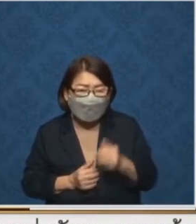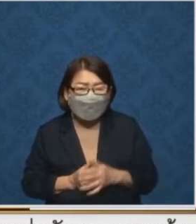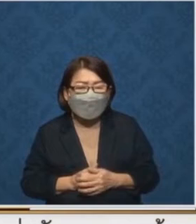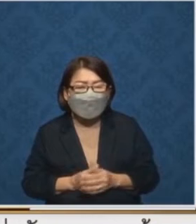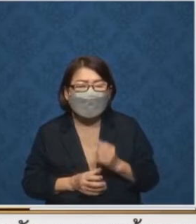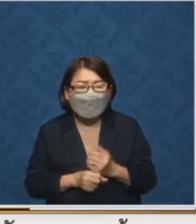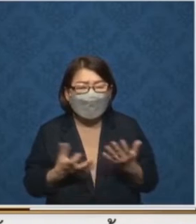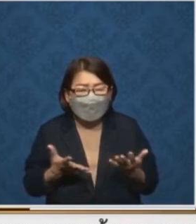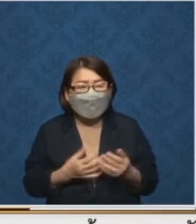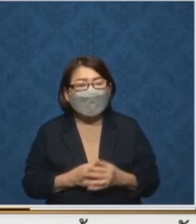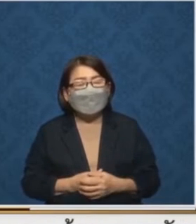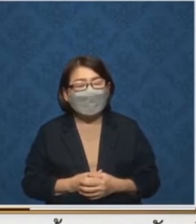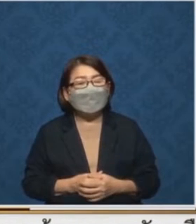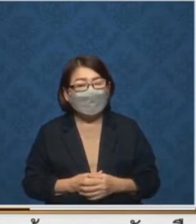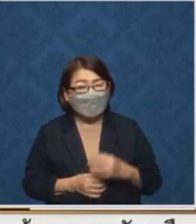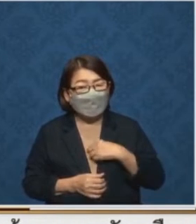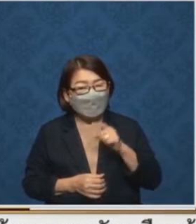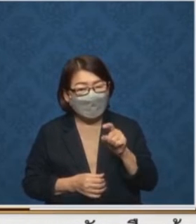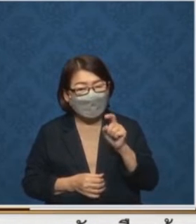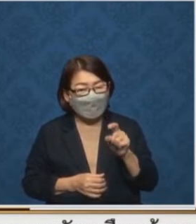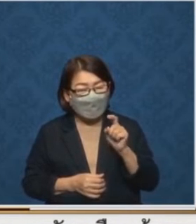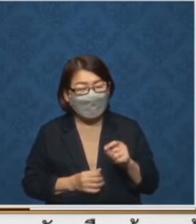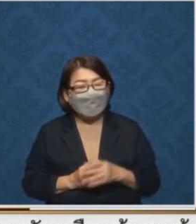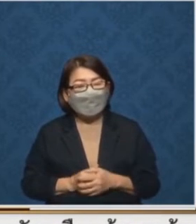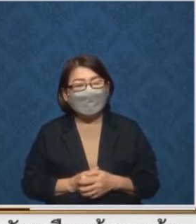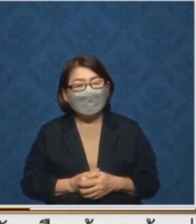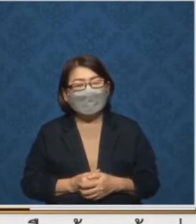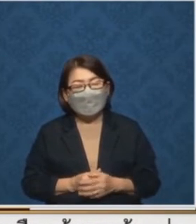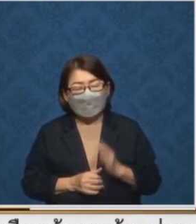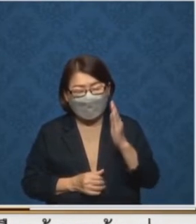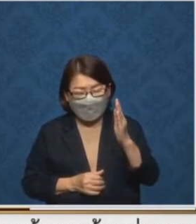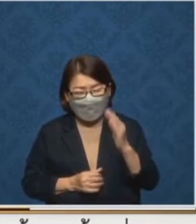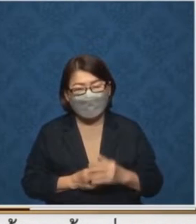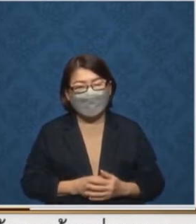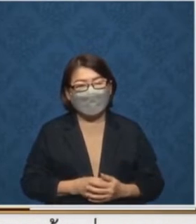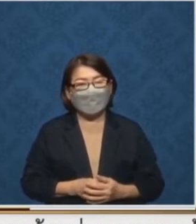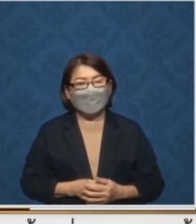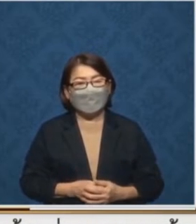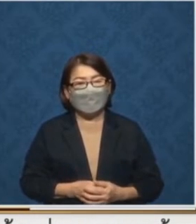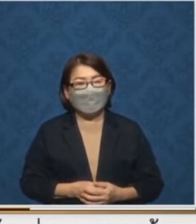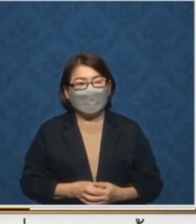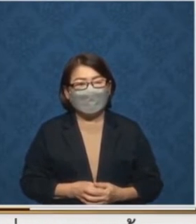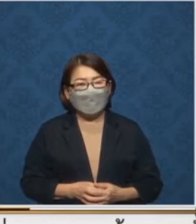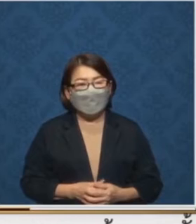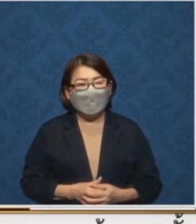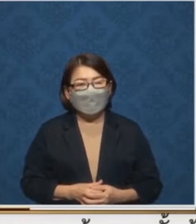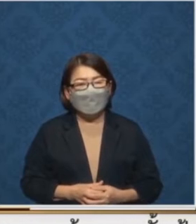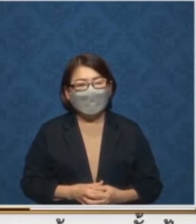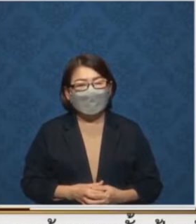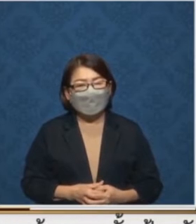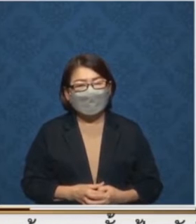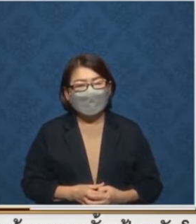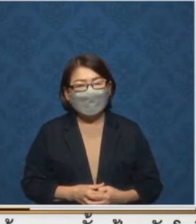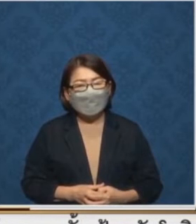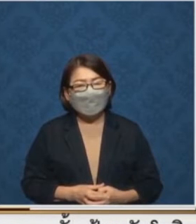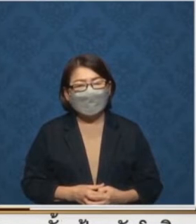marchedเอาไปทำแอเปาตังครับไม่ไดมาพูดเล่น นี่เป็นภาษาของเด็กไ้ร่นที่ใช้